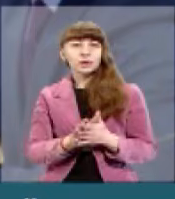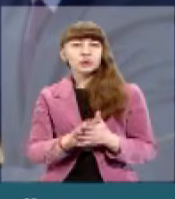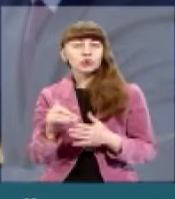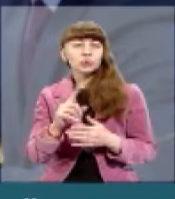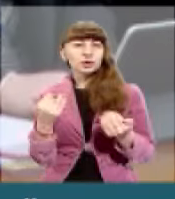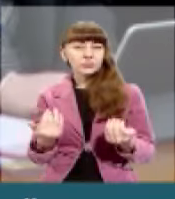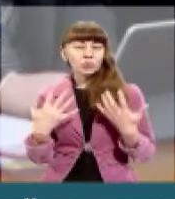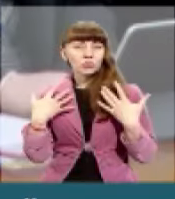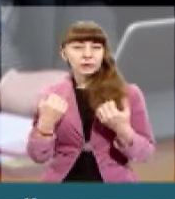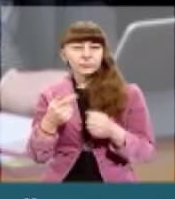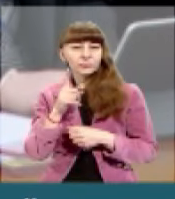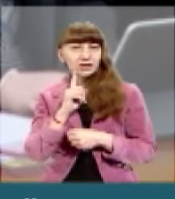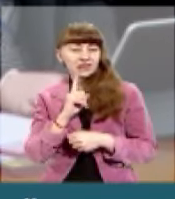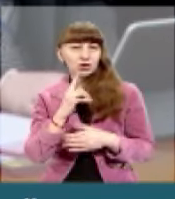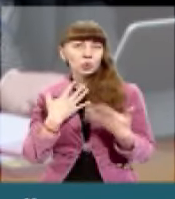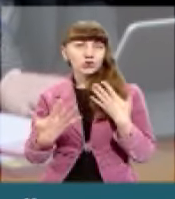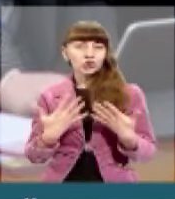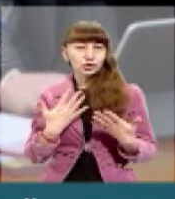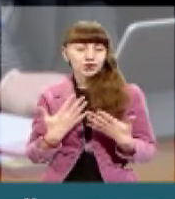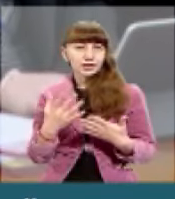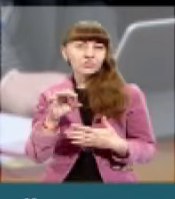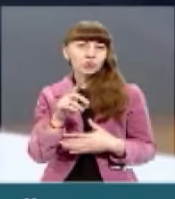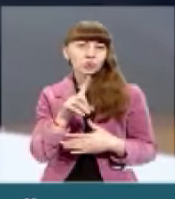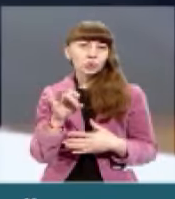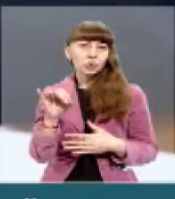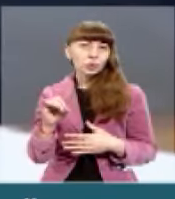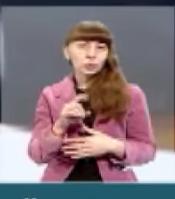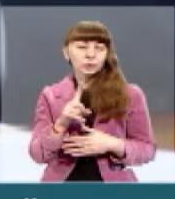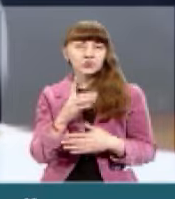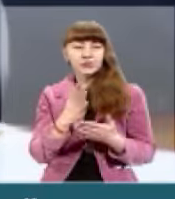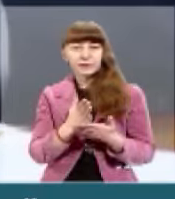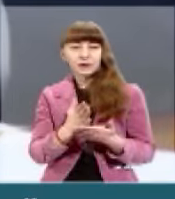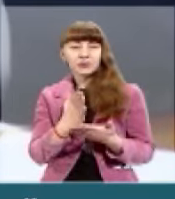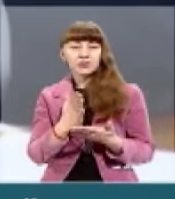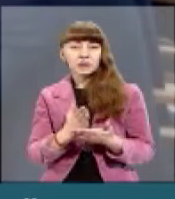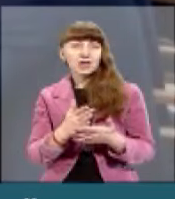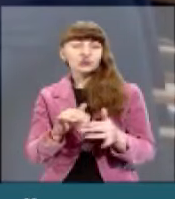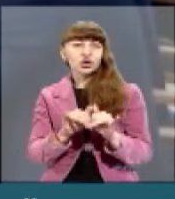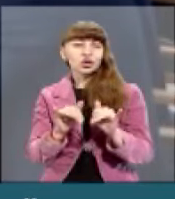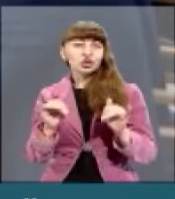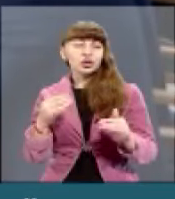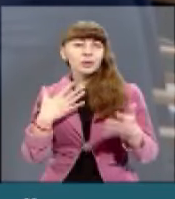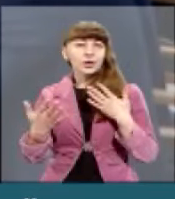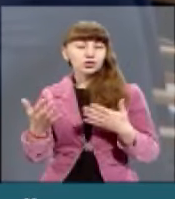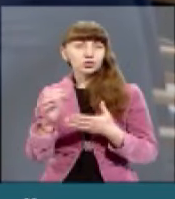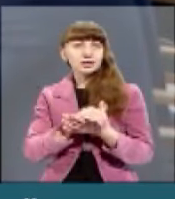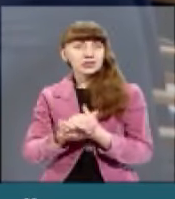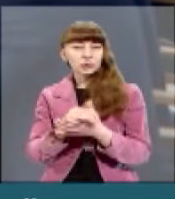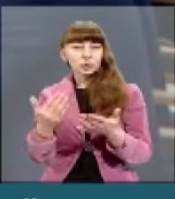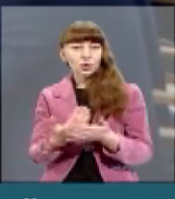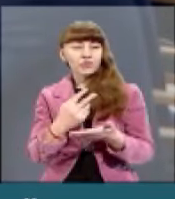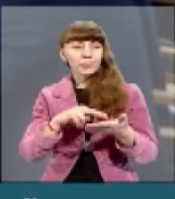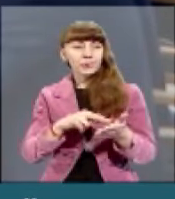значительную роль в укреплении взаимовыгодных отношений с Евросоюзом играют соглашения о расширенном партнерстве и сотрудничестве, а также